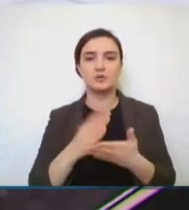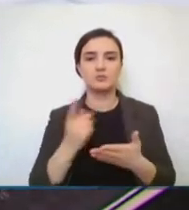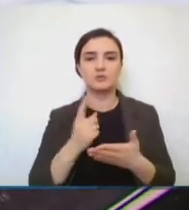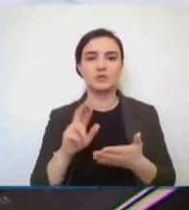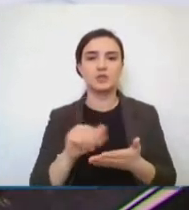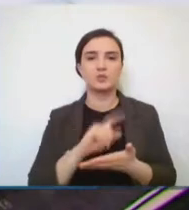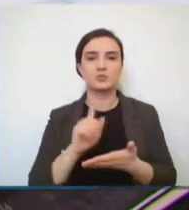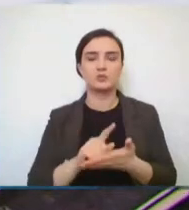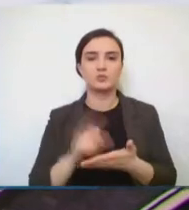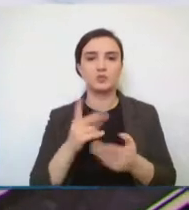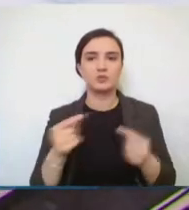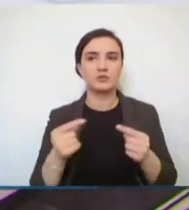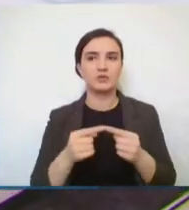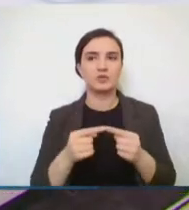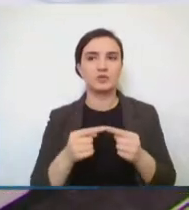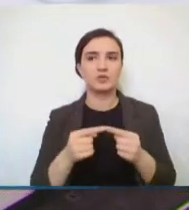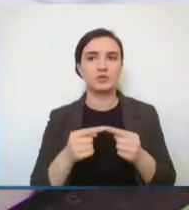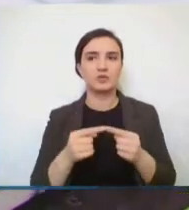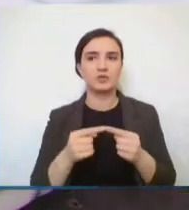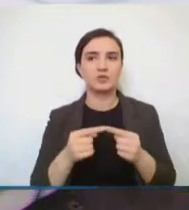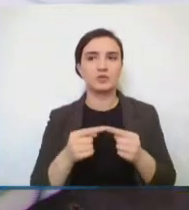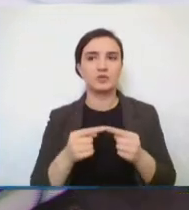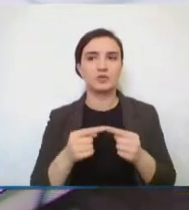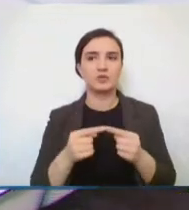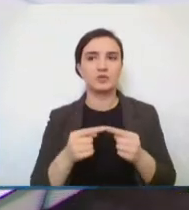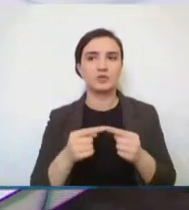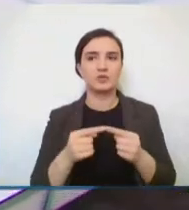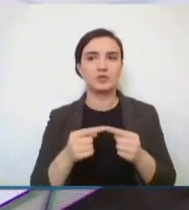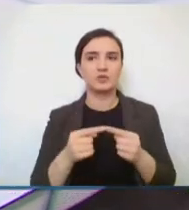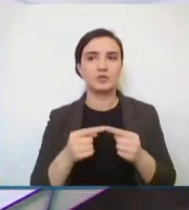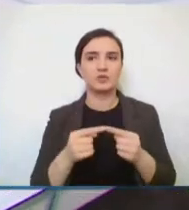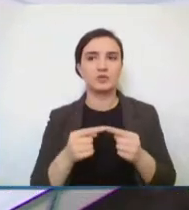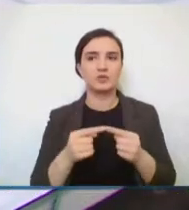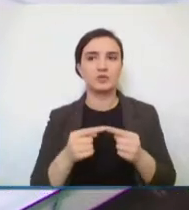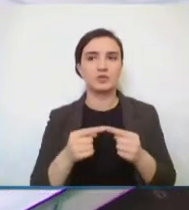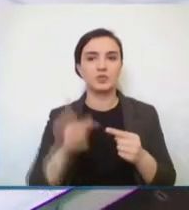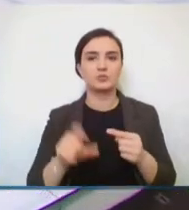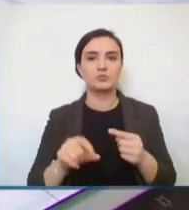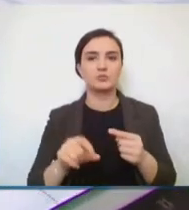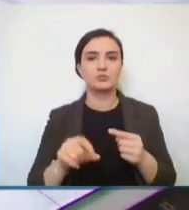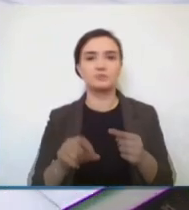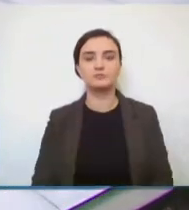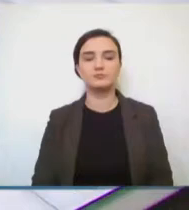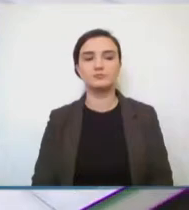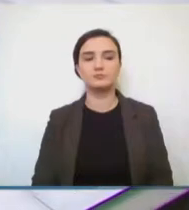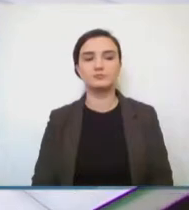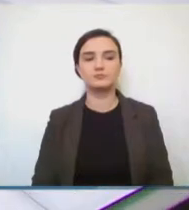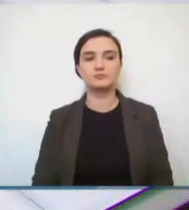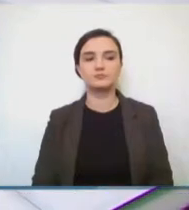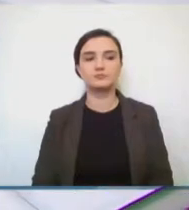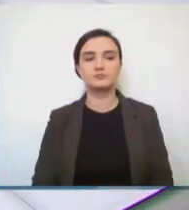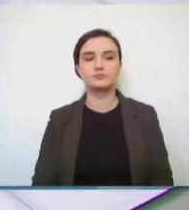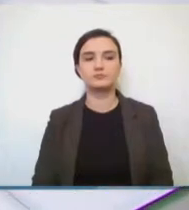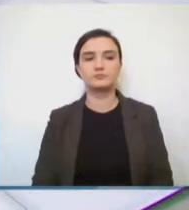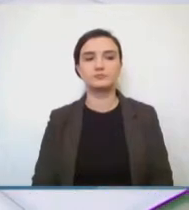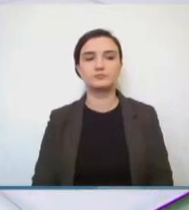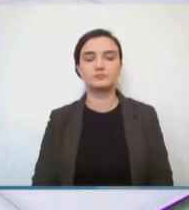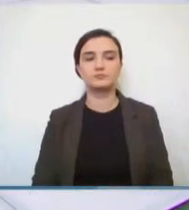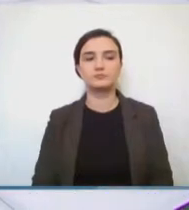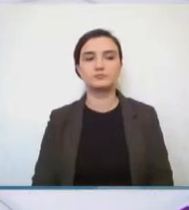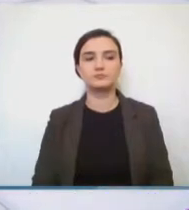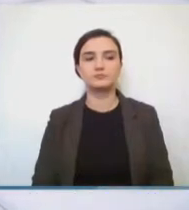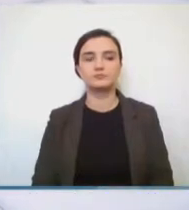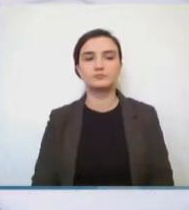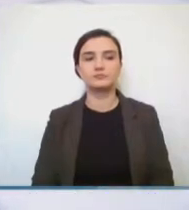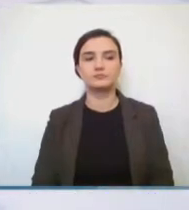დავადგინოთ მიზეზი, ერთი, და მეორე აუცილებლად უნდა გადავამოწმოთ ელექტროლიტების ბალანსი როგორია. იმიტომ რომ კიდევ ერთხელ ამბობ, ელექტროლიტების